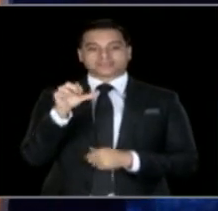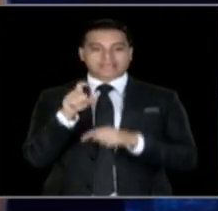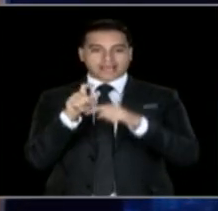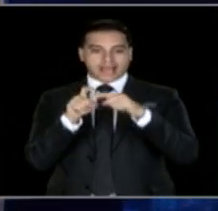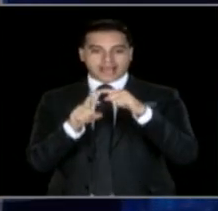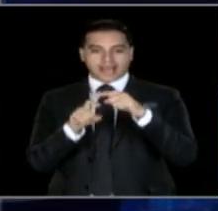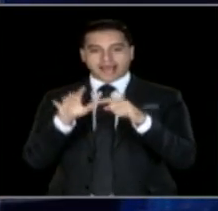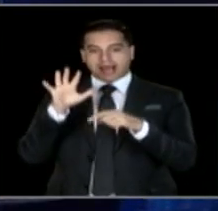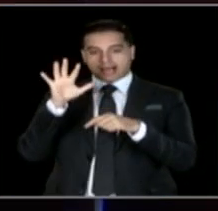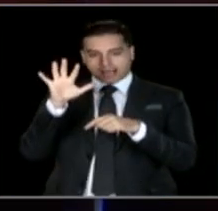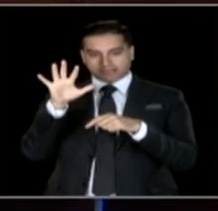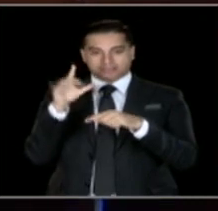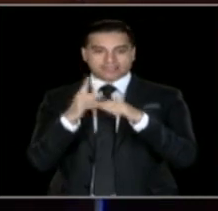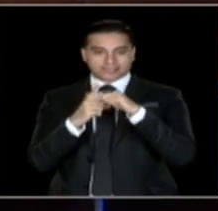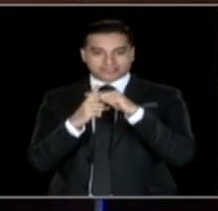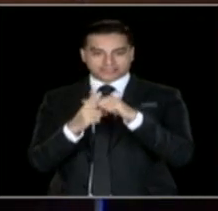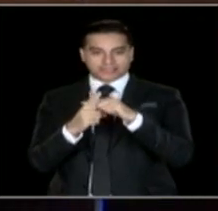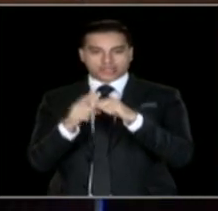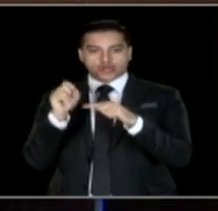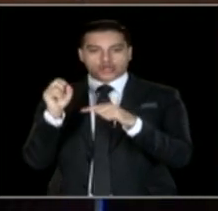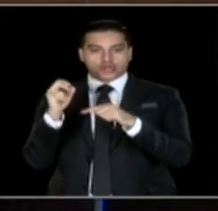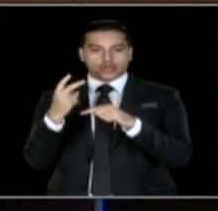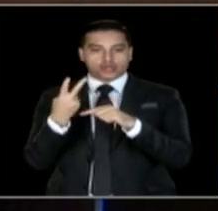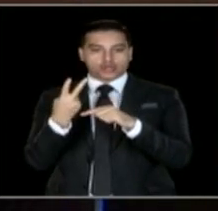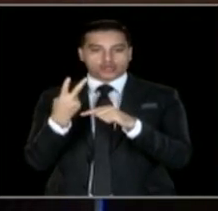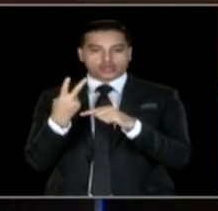495 على 5